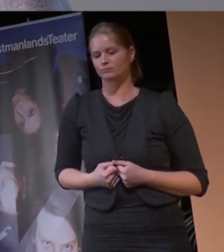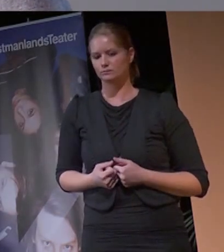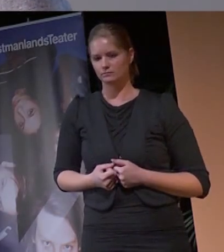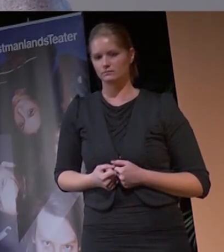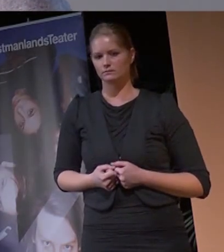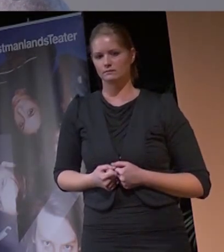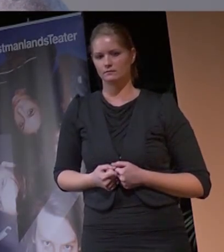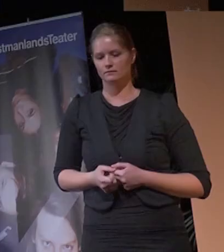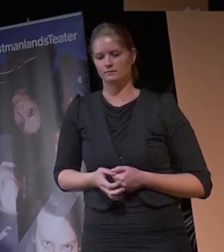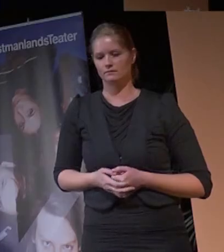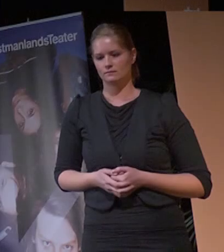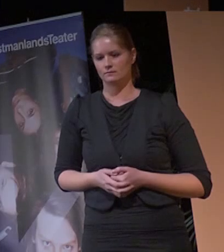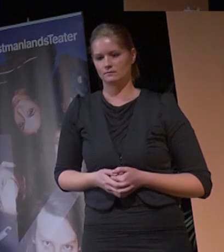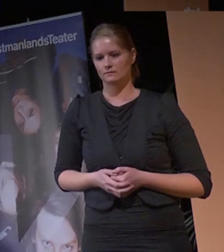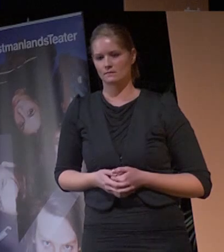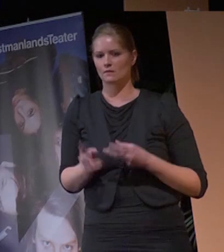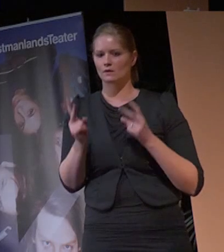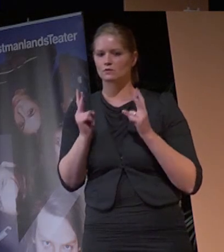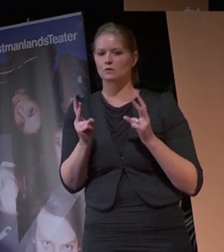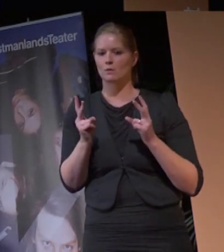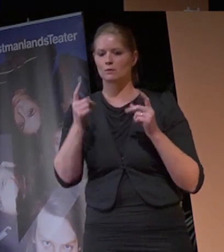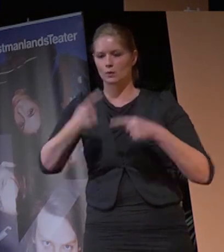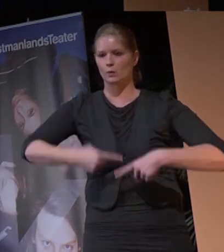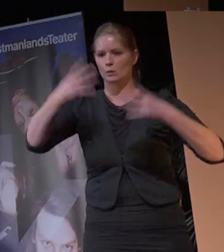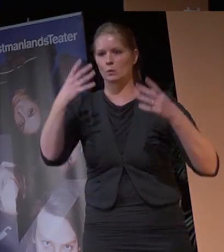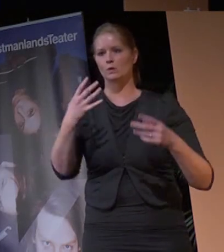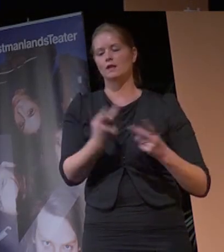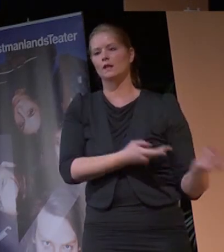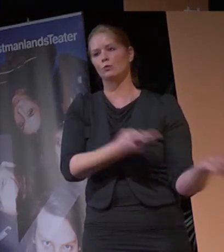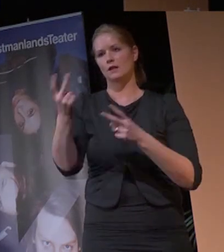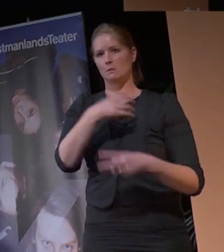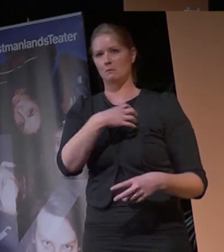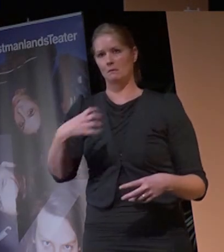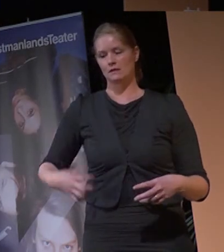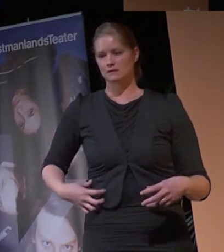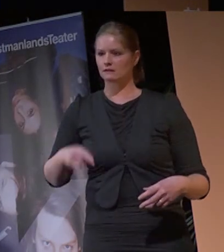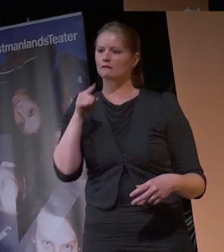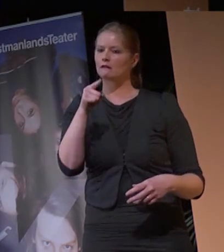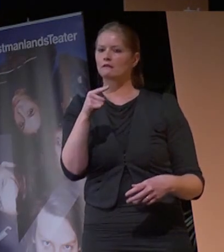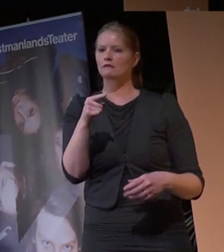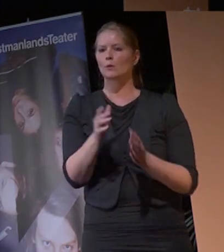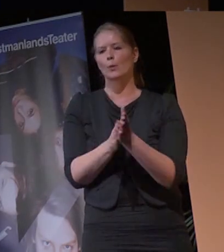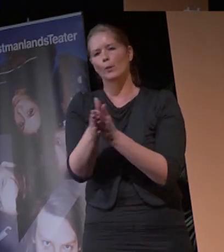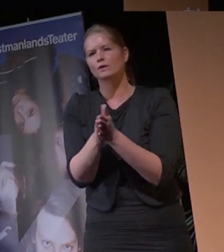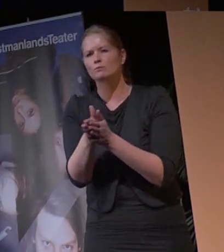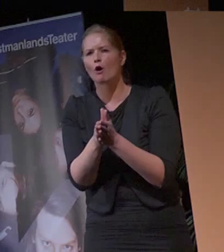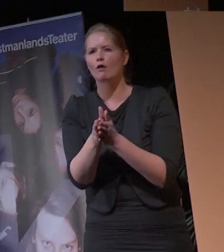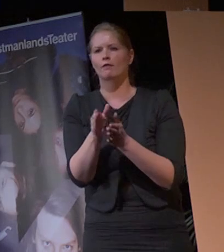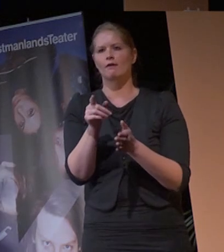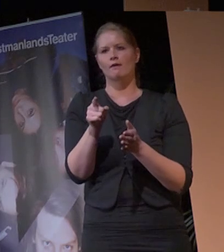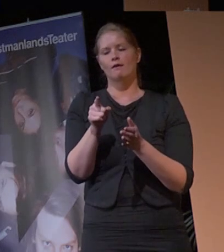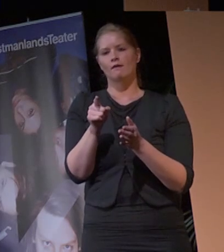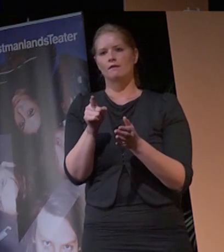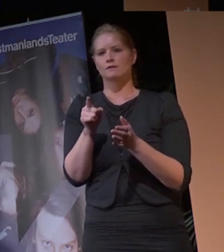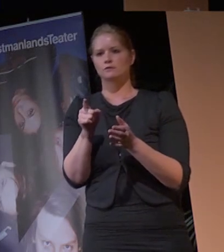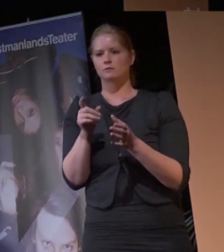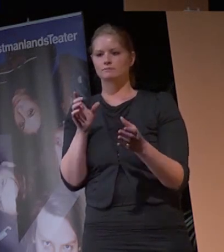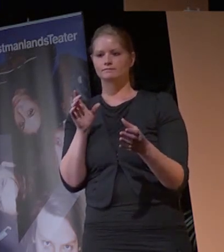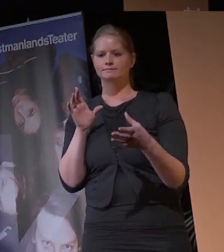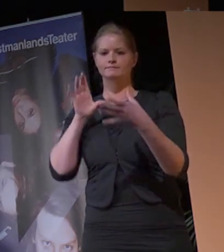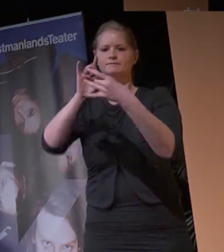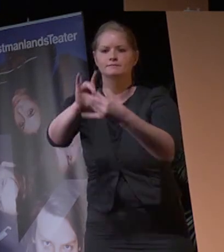Och som kultur- och demokratiminister så känns ju den utmaningen. Utmaningen att få ihop vårt land.